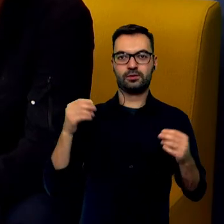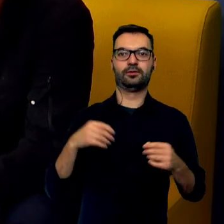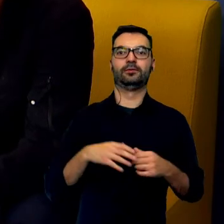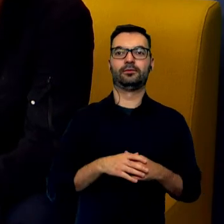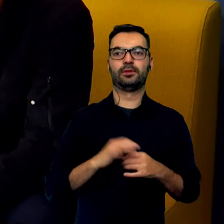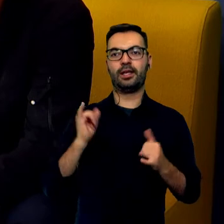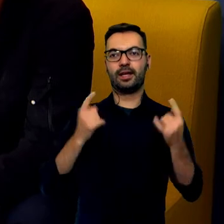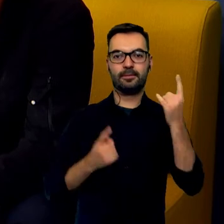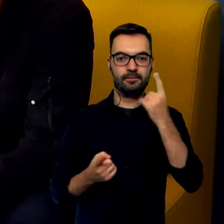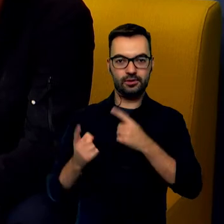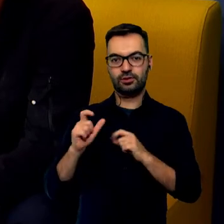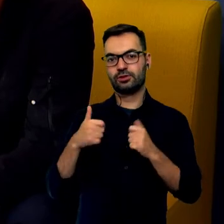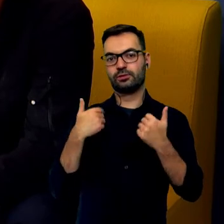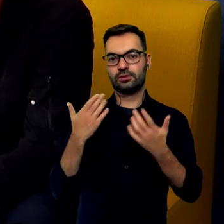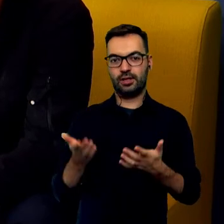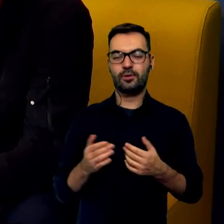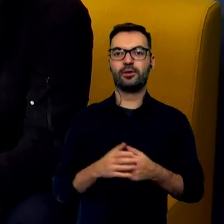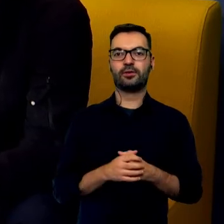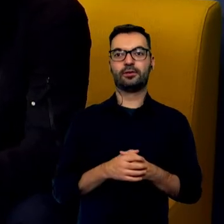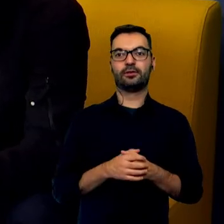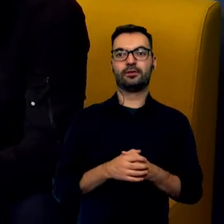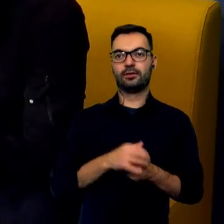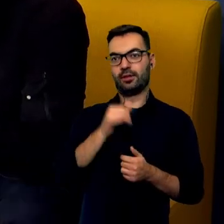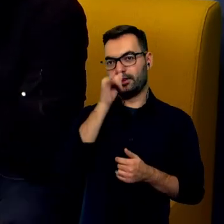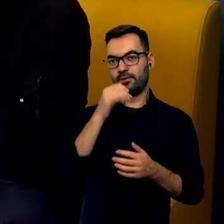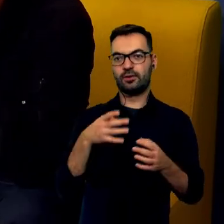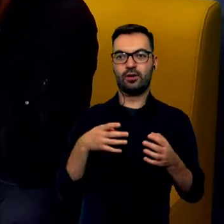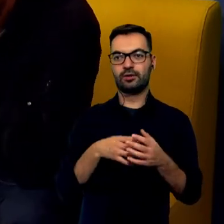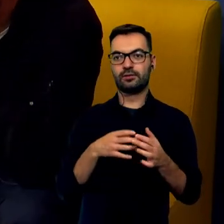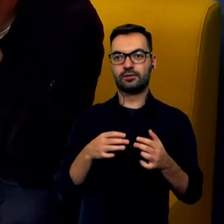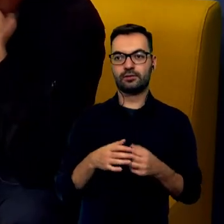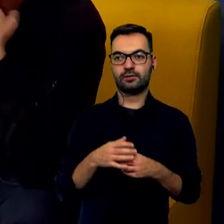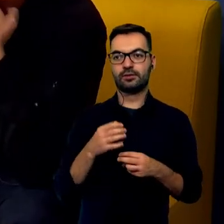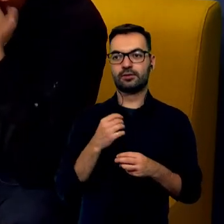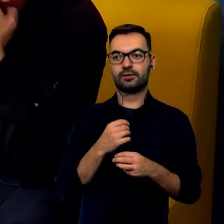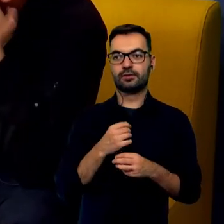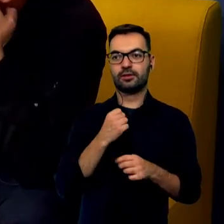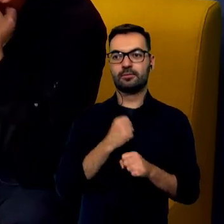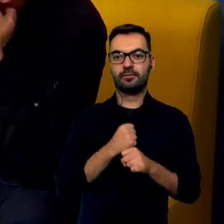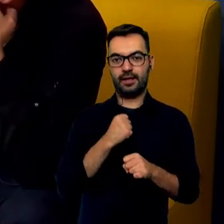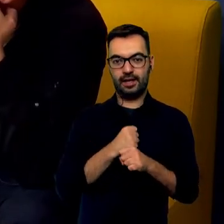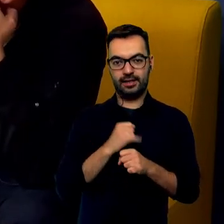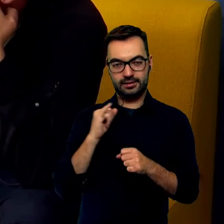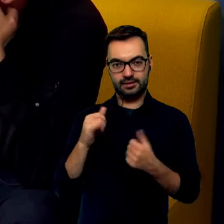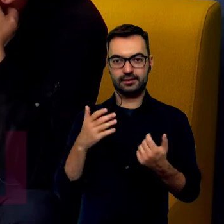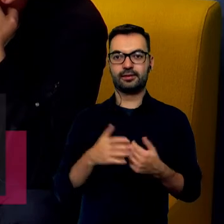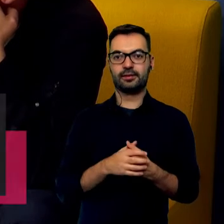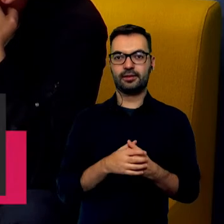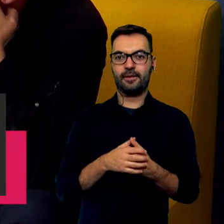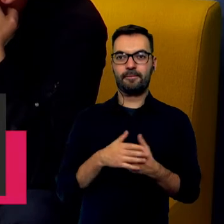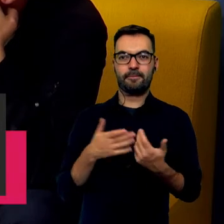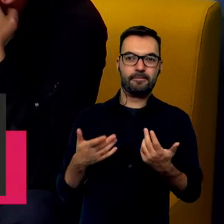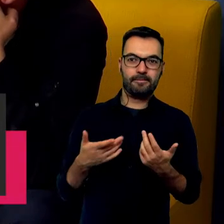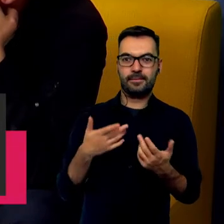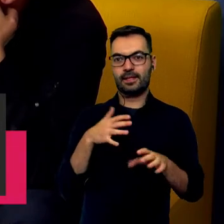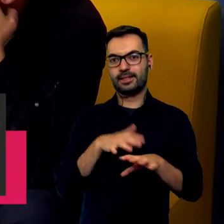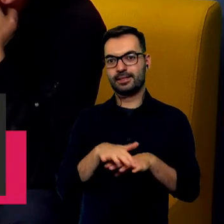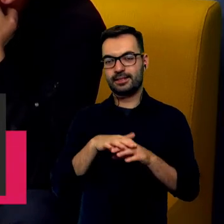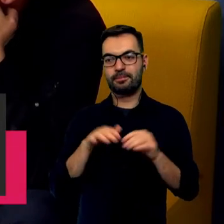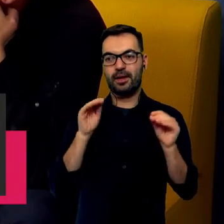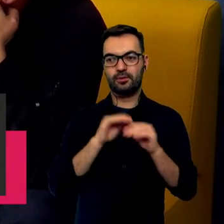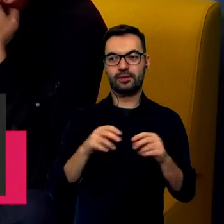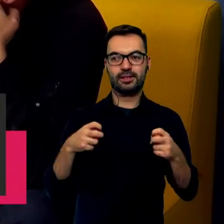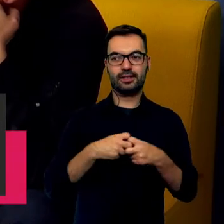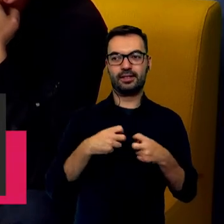jak myśli, co mu to dało. Nie mogę zweryfikować pracy, którą włożył, więc zobaczyłem, że ten system